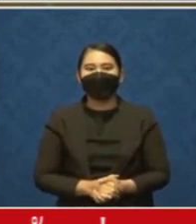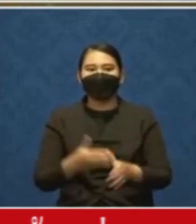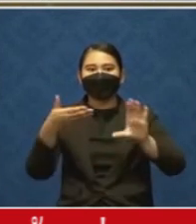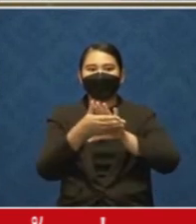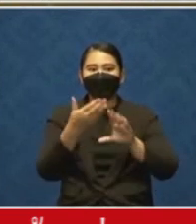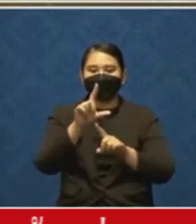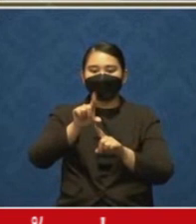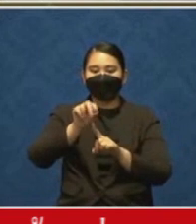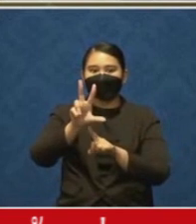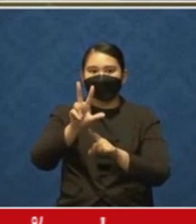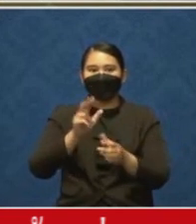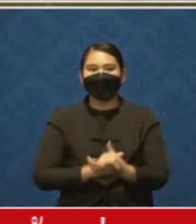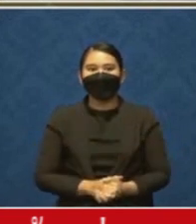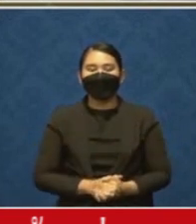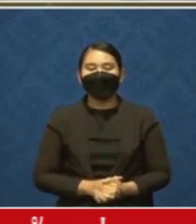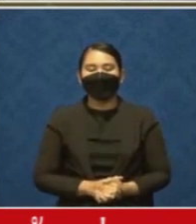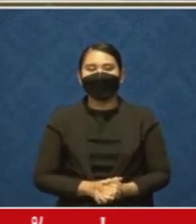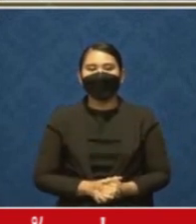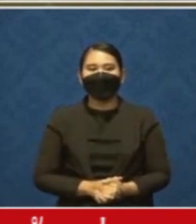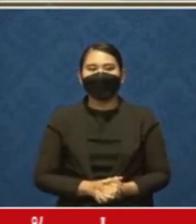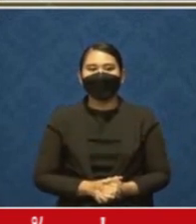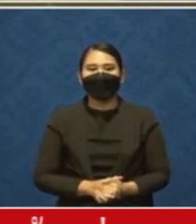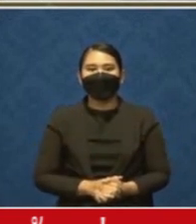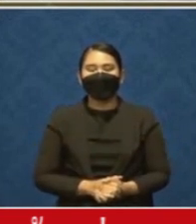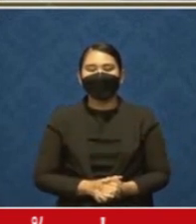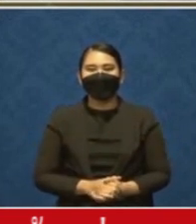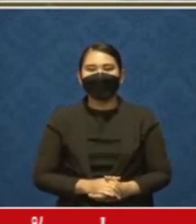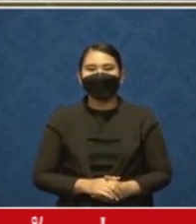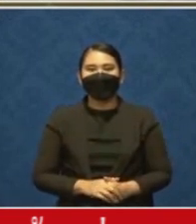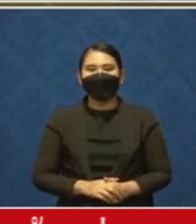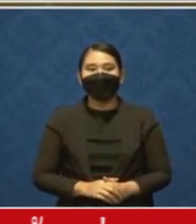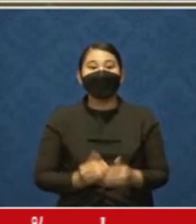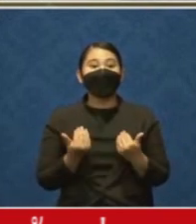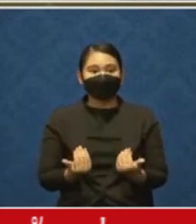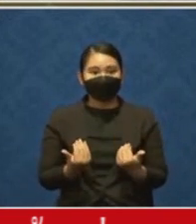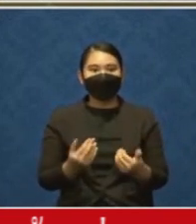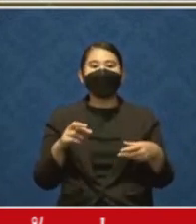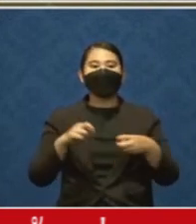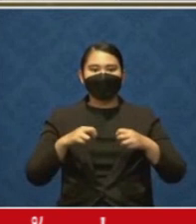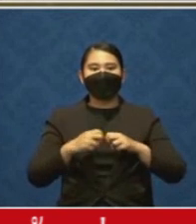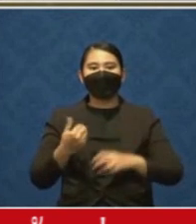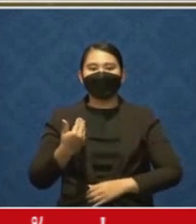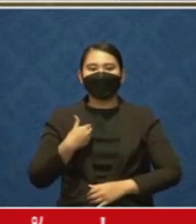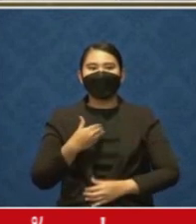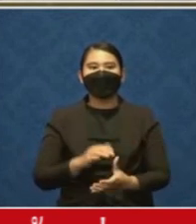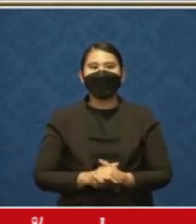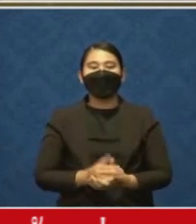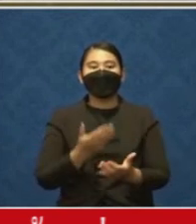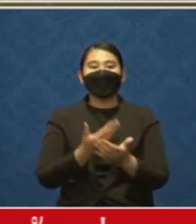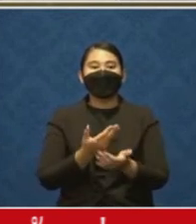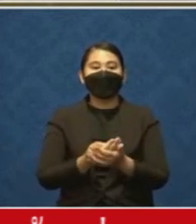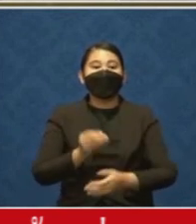หน้า23ครับท่านประธานครับในขณะนี้เนี่ยปัญหาอีกครับก็คือเงินบ